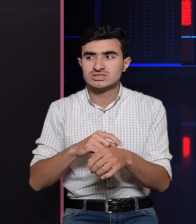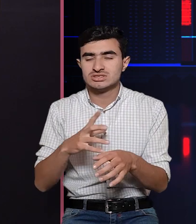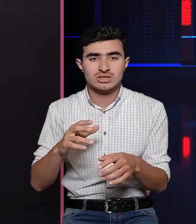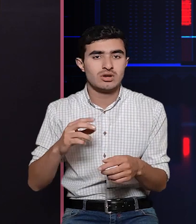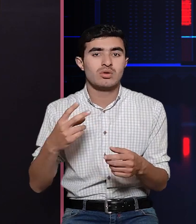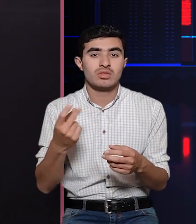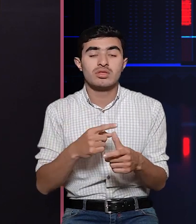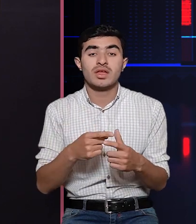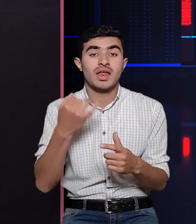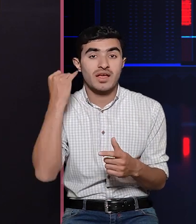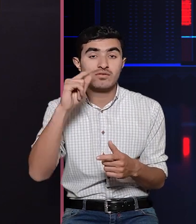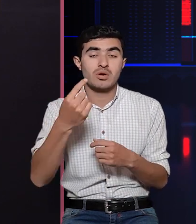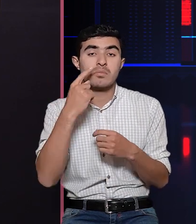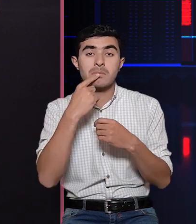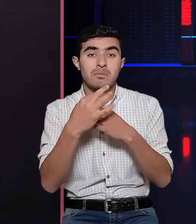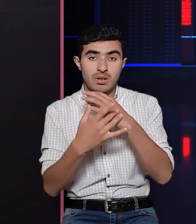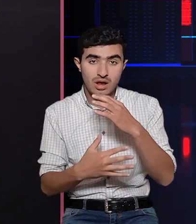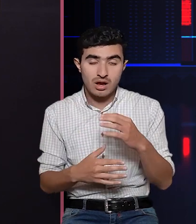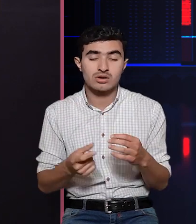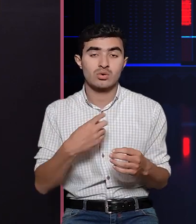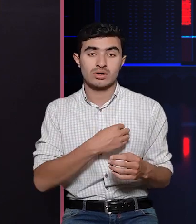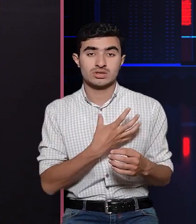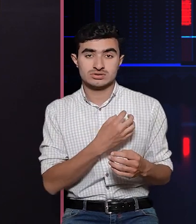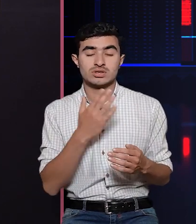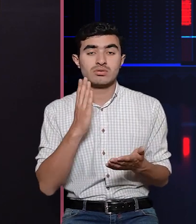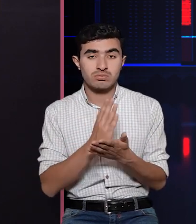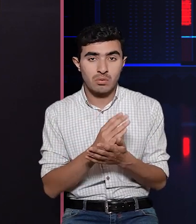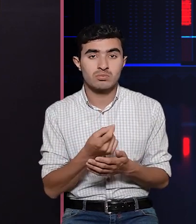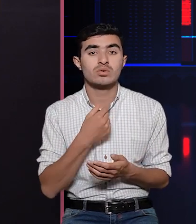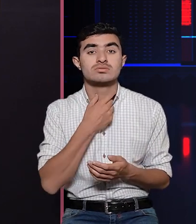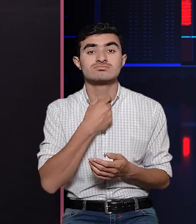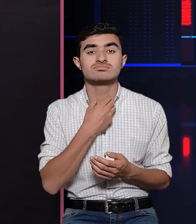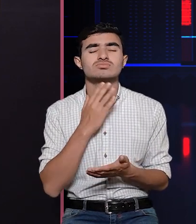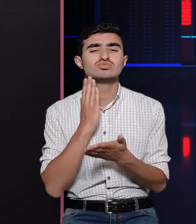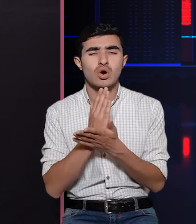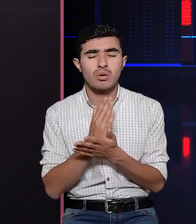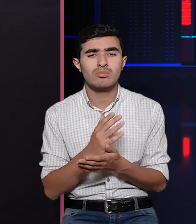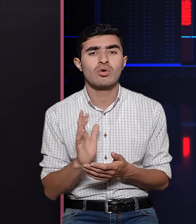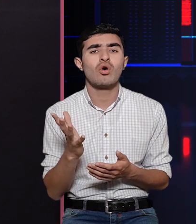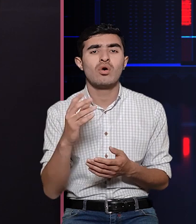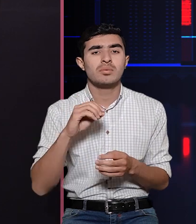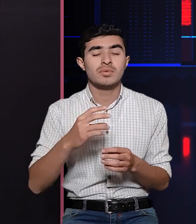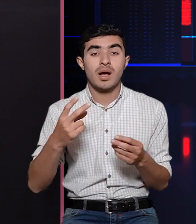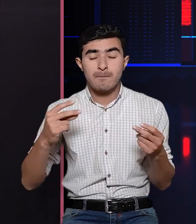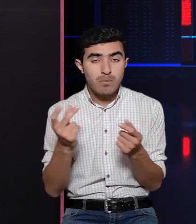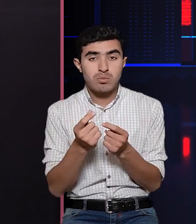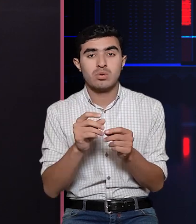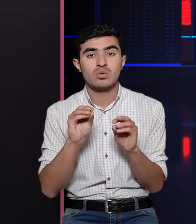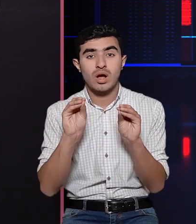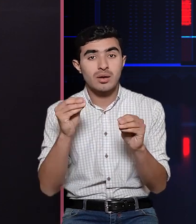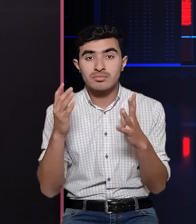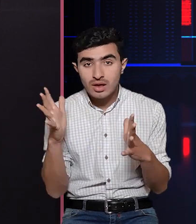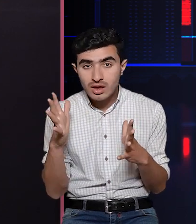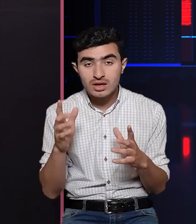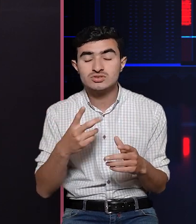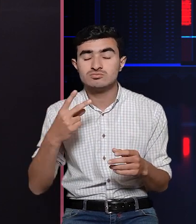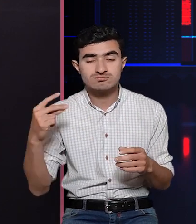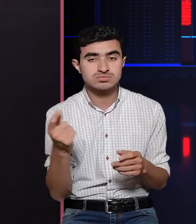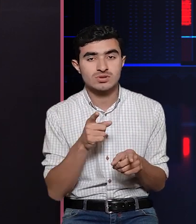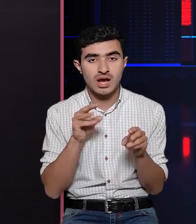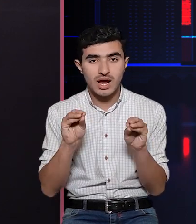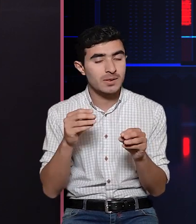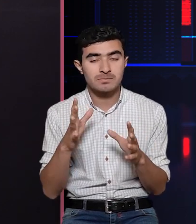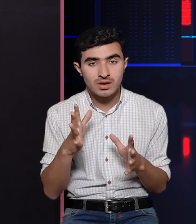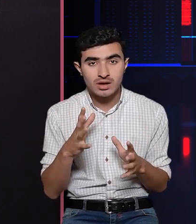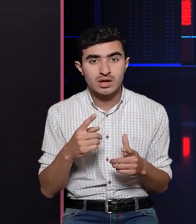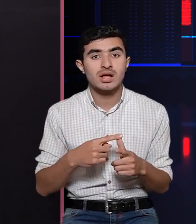اس کو کمر کی چوٹ کا مریض ہے, اس کا خون بہہ رہا ہے, اگر آپ فوراً اس میں اس چیز کو نہیں پرومپٹلی رسپانس کریں گے